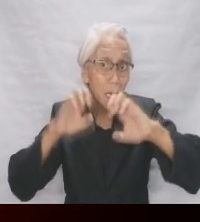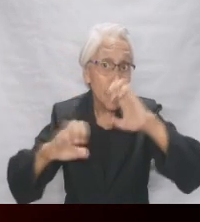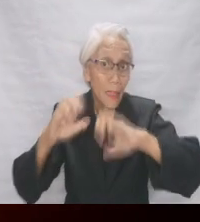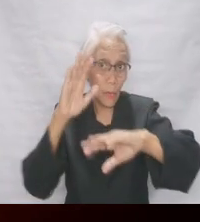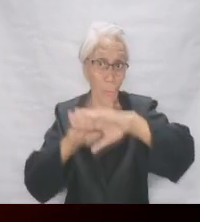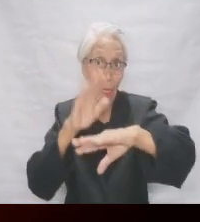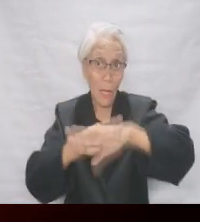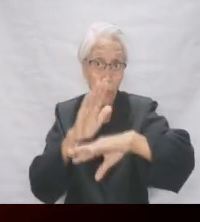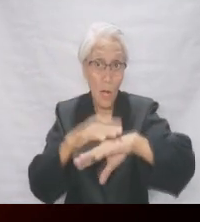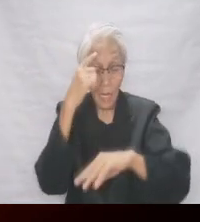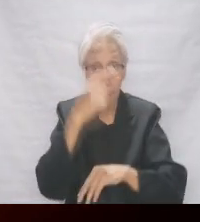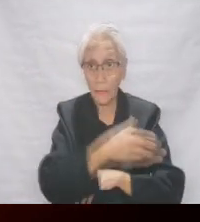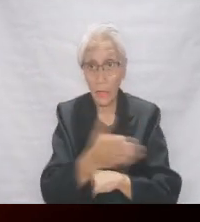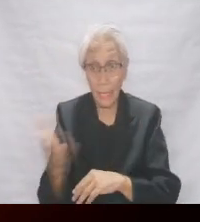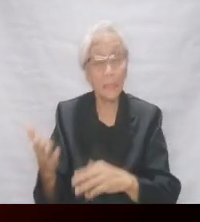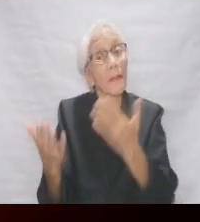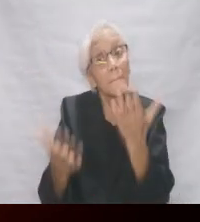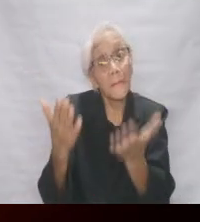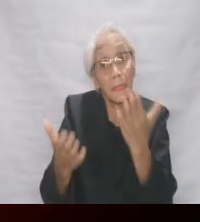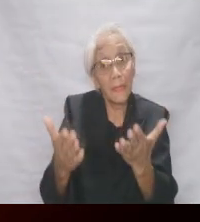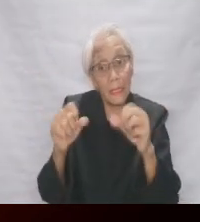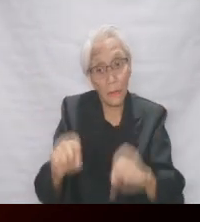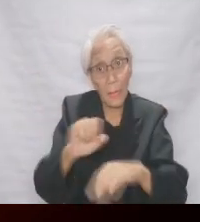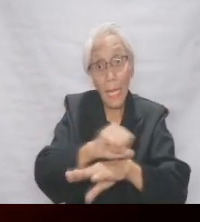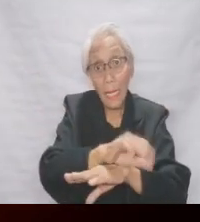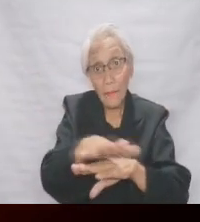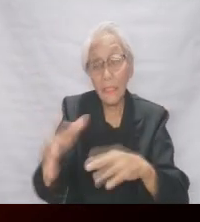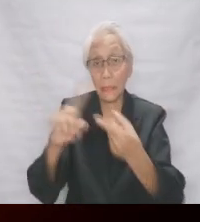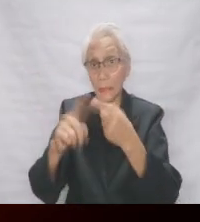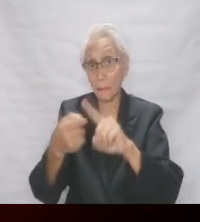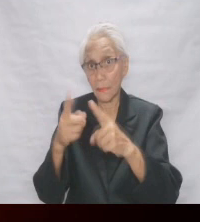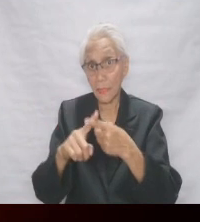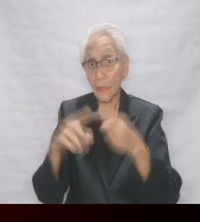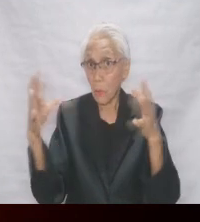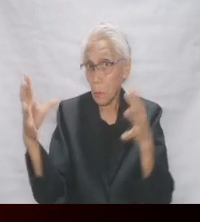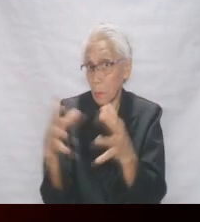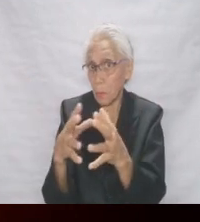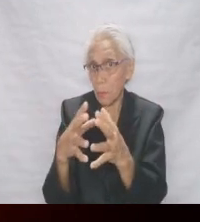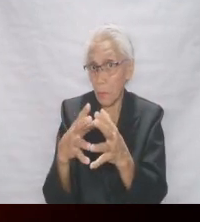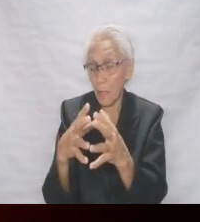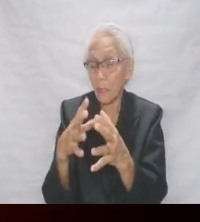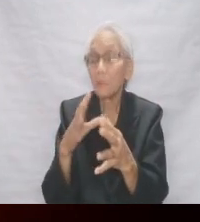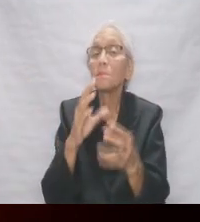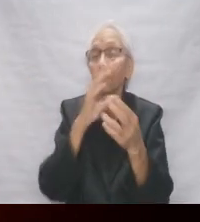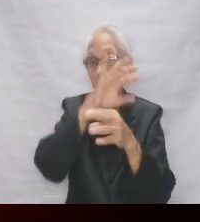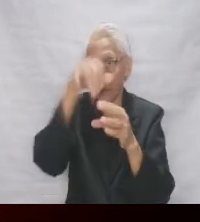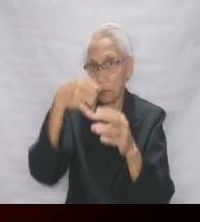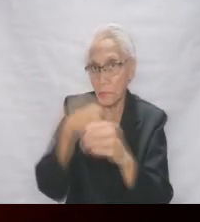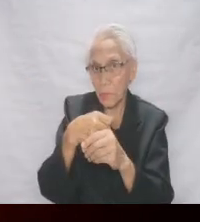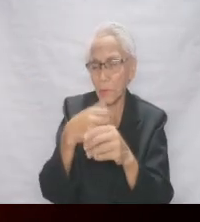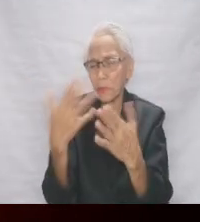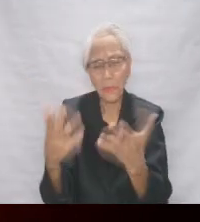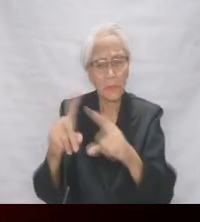maaaring maging babala sa atin. Kasi pwedeng maging influence ang mga kaibigan o kasama sa